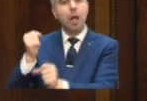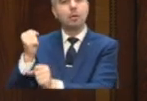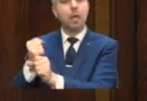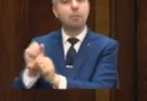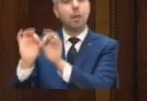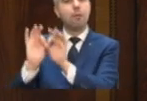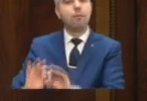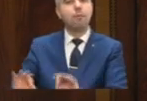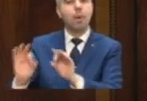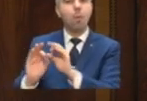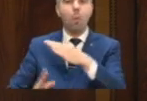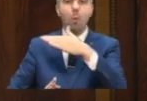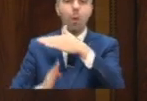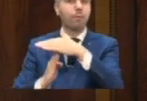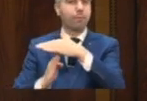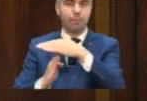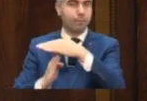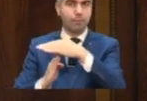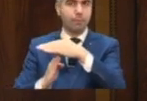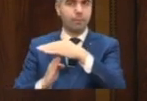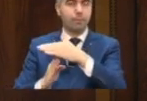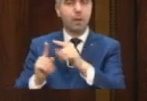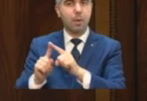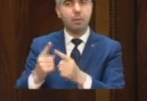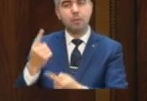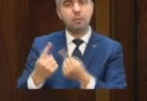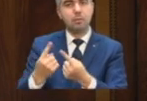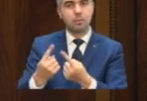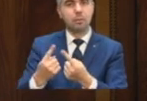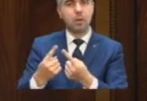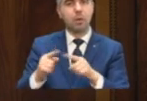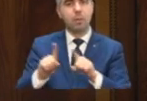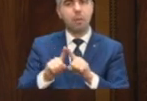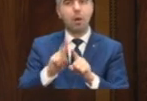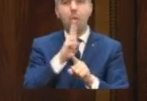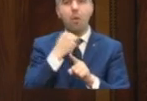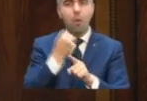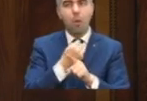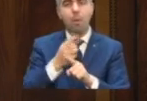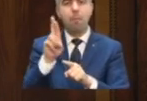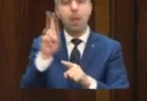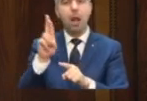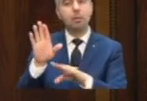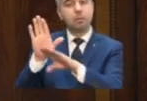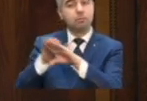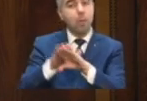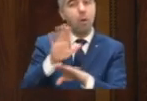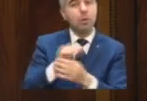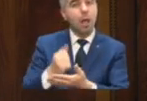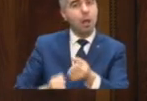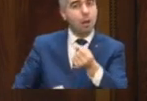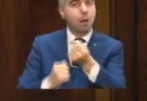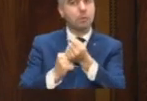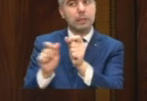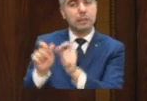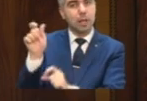يعني تقريبا كانت غتكون سكتة قلبية لولا تدخل الدولة بأمر من صاحب الجلالة. كما هو